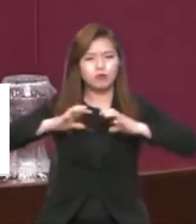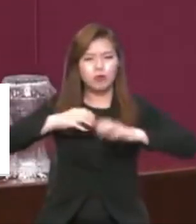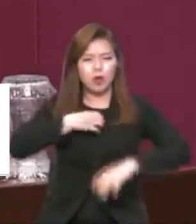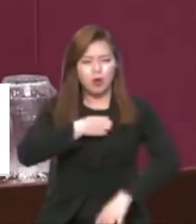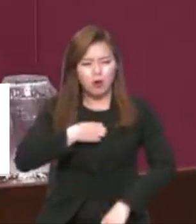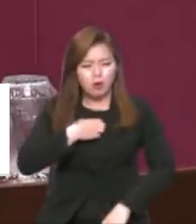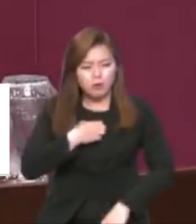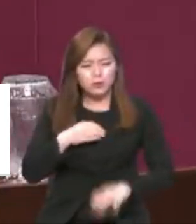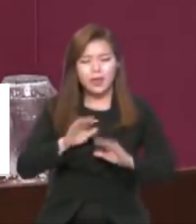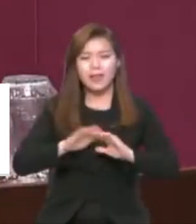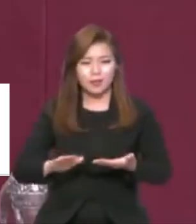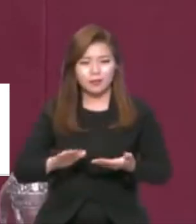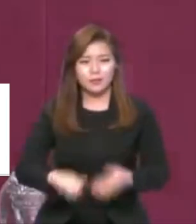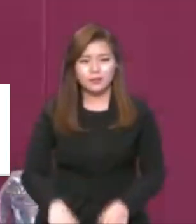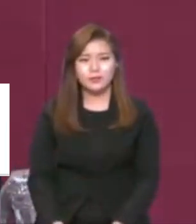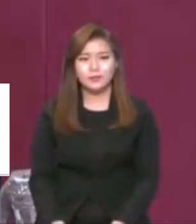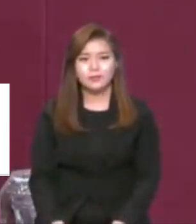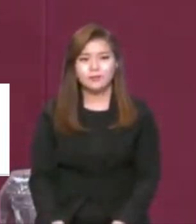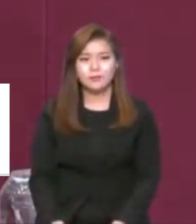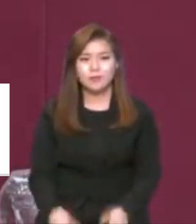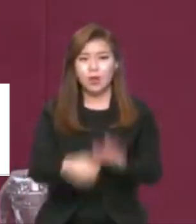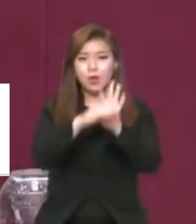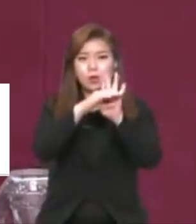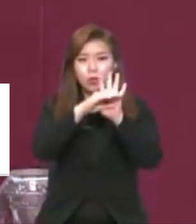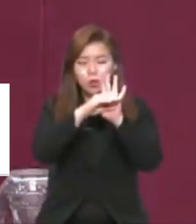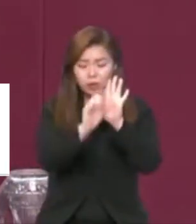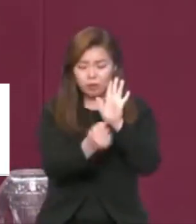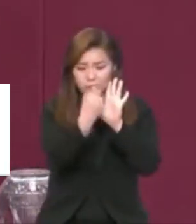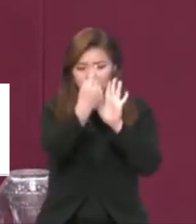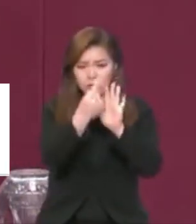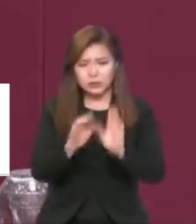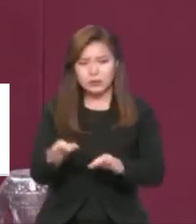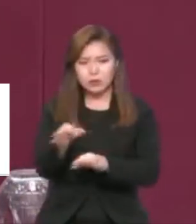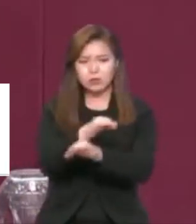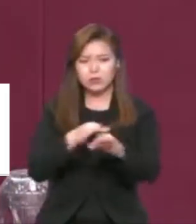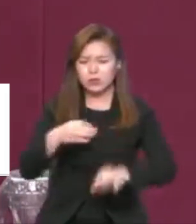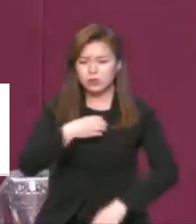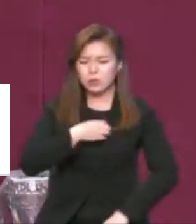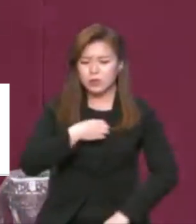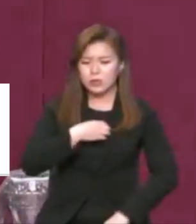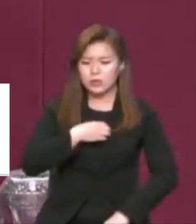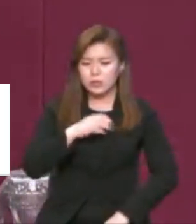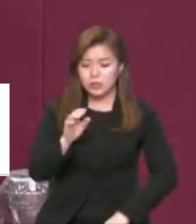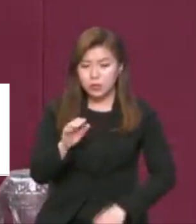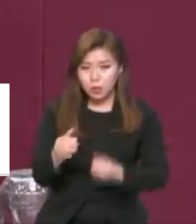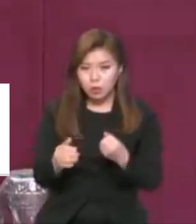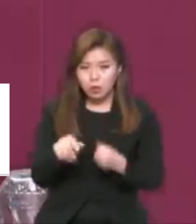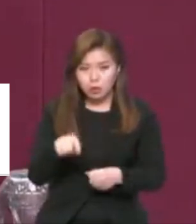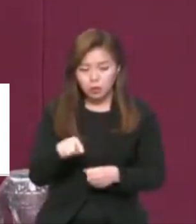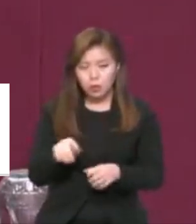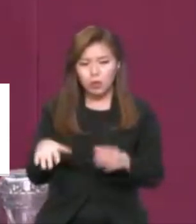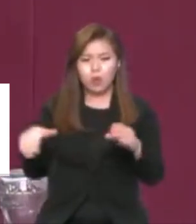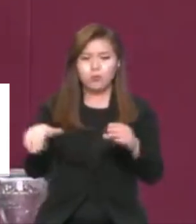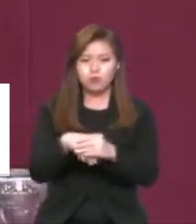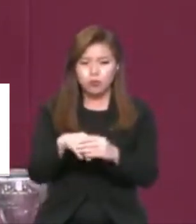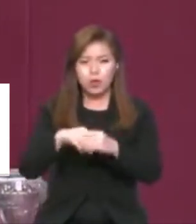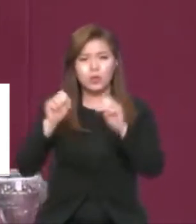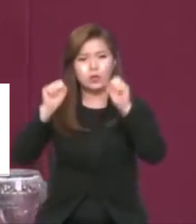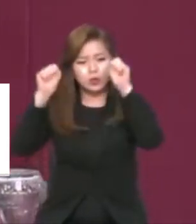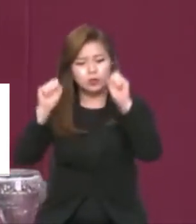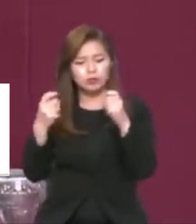역할 제대로 하겠습니다. 코로나19로 인한 경제 위기가 문화예술계, 체육계, 관광업계에도